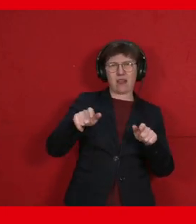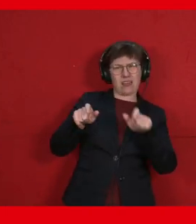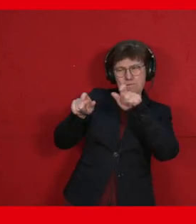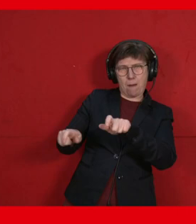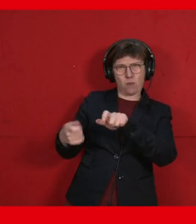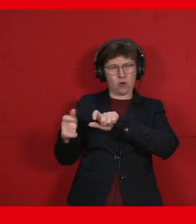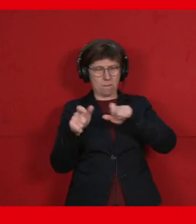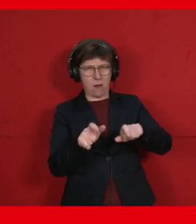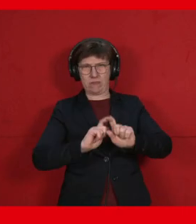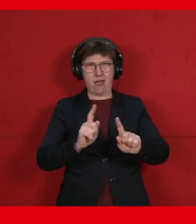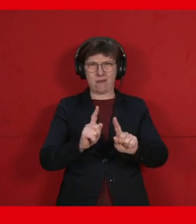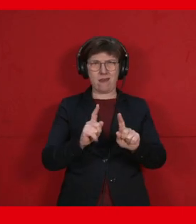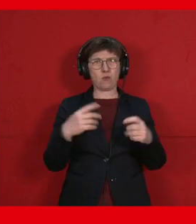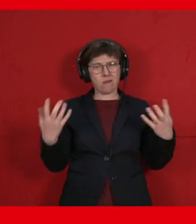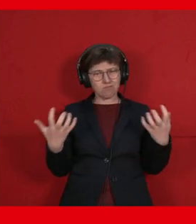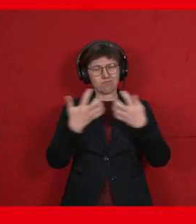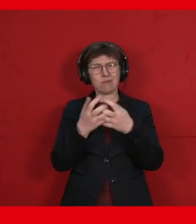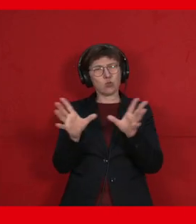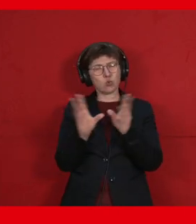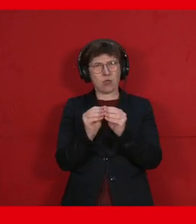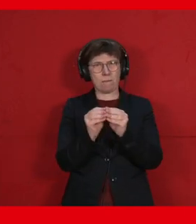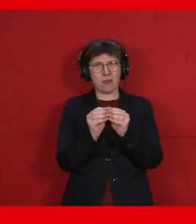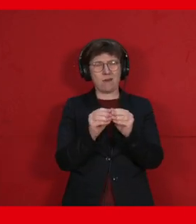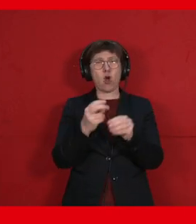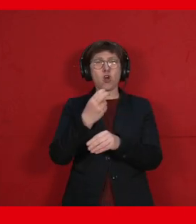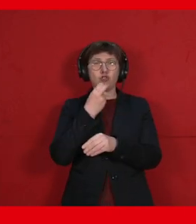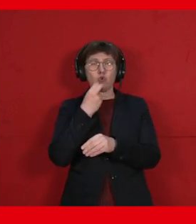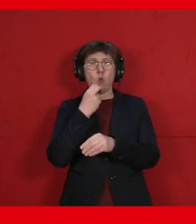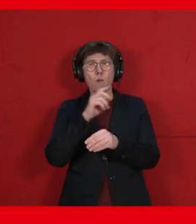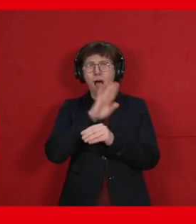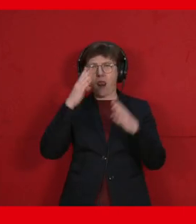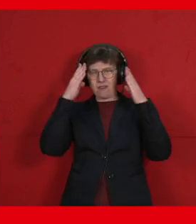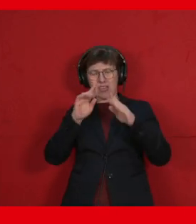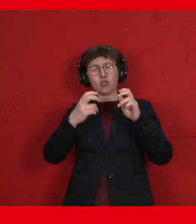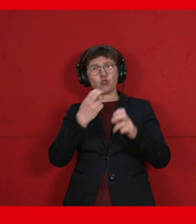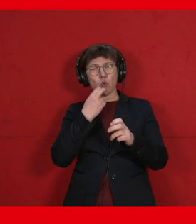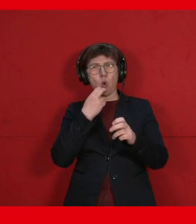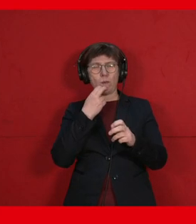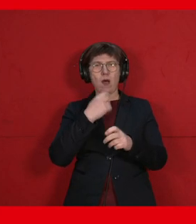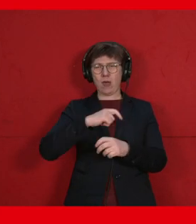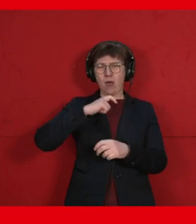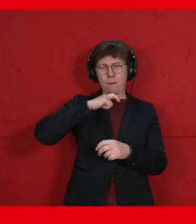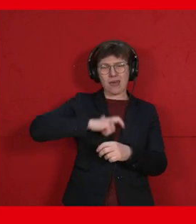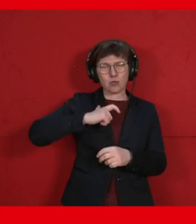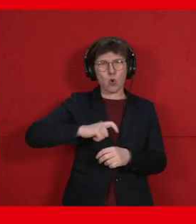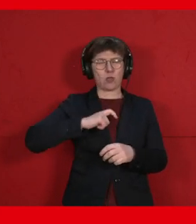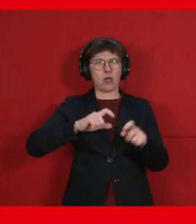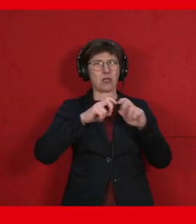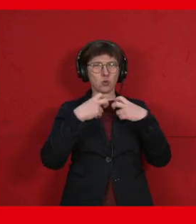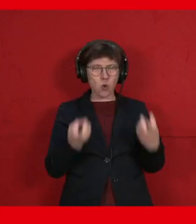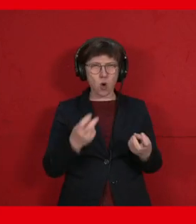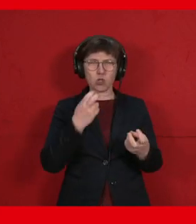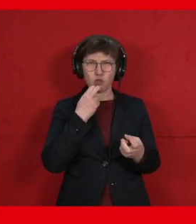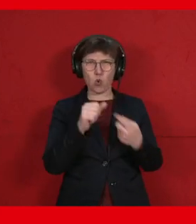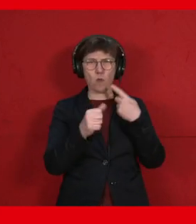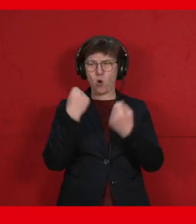behindert. Und wenn wir also jetzt sicherstellen wollen, dass viel mit Strom gemacht wird, ob das nun die persönlichen Sachen zu Hause